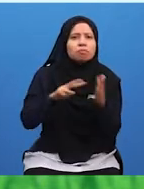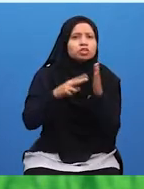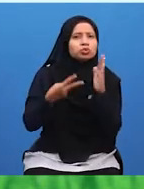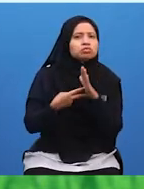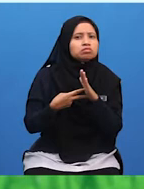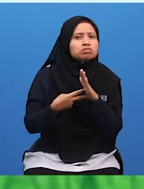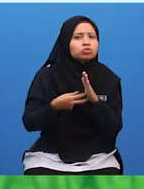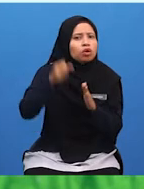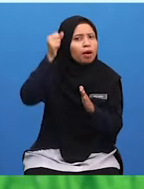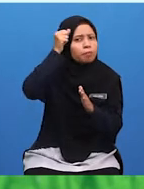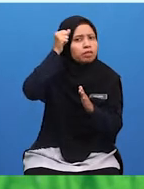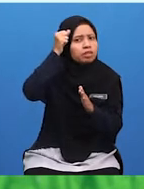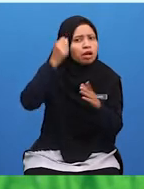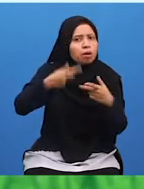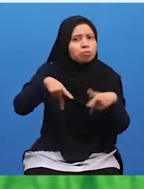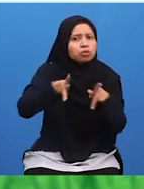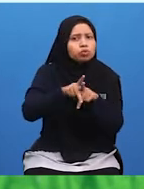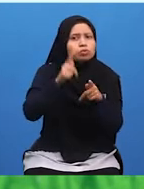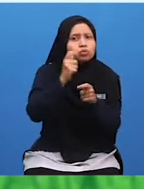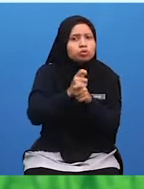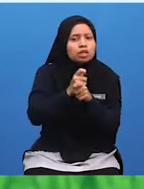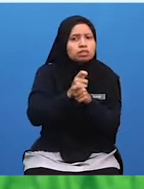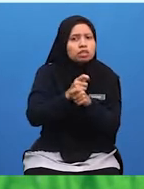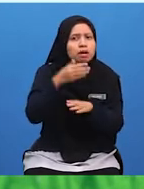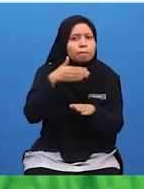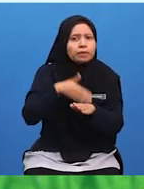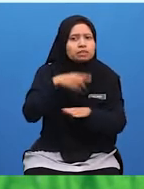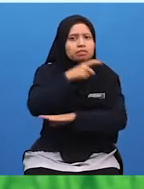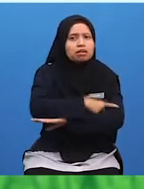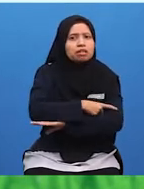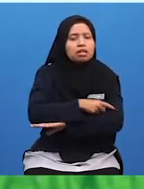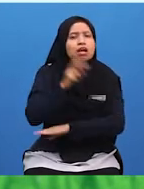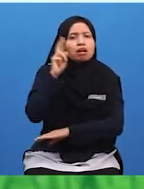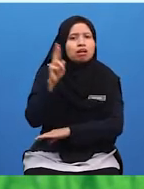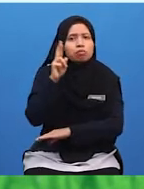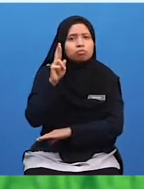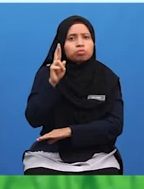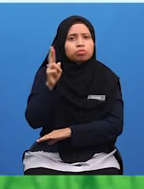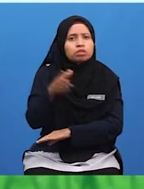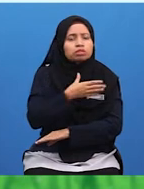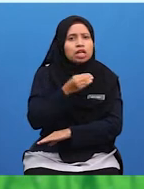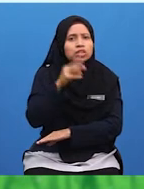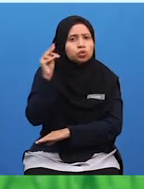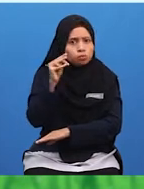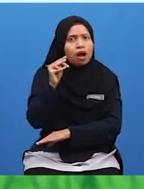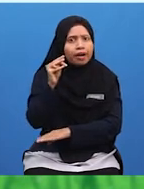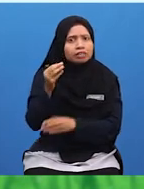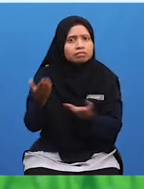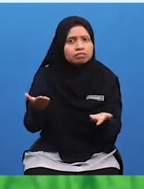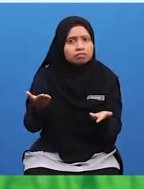Maksudnya, Suhaimi perlu bertugas pada hari Rabu dan